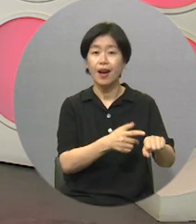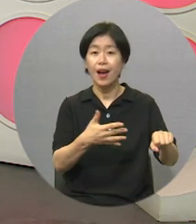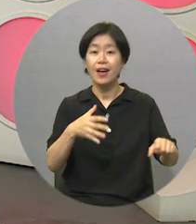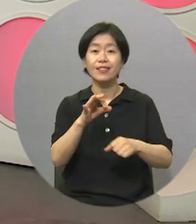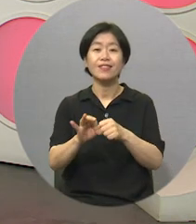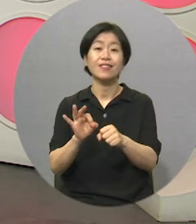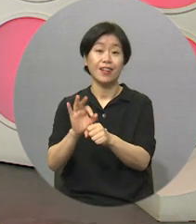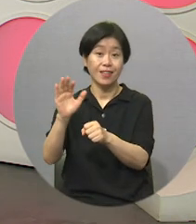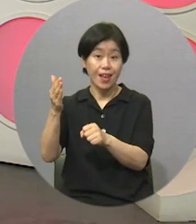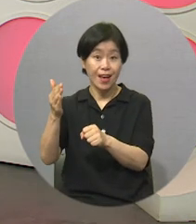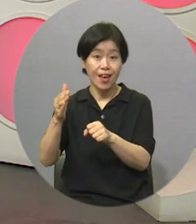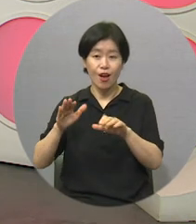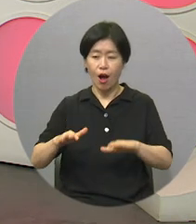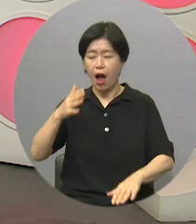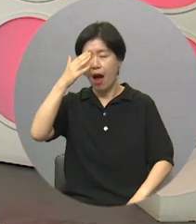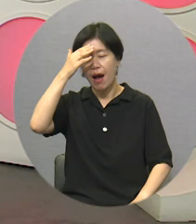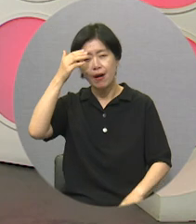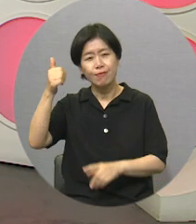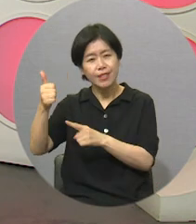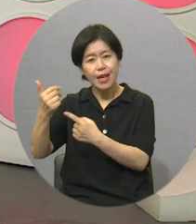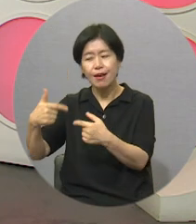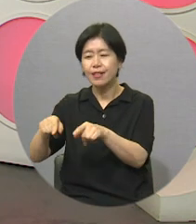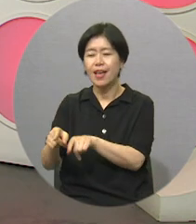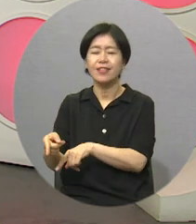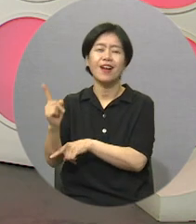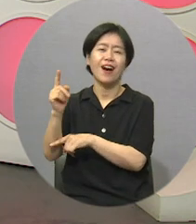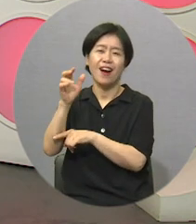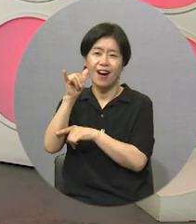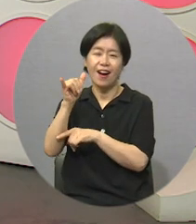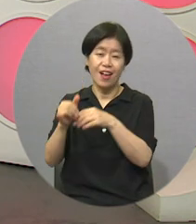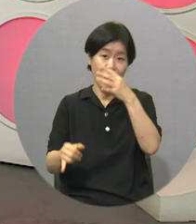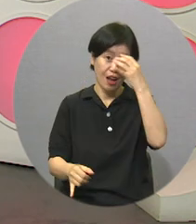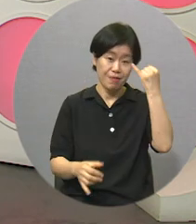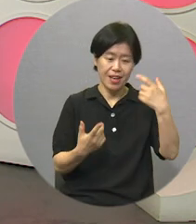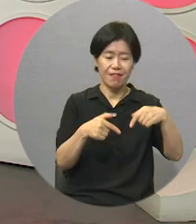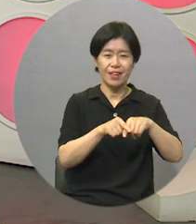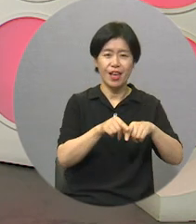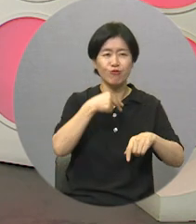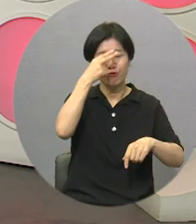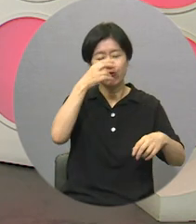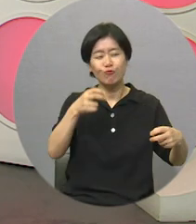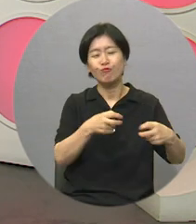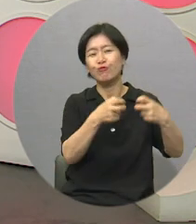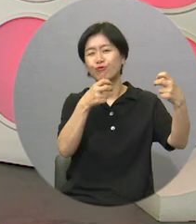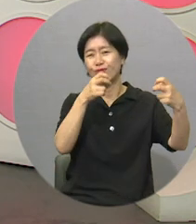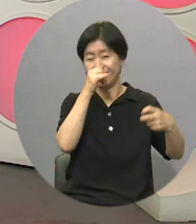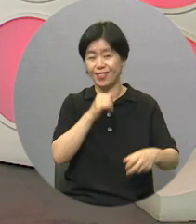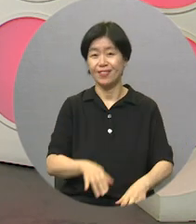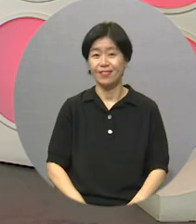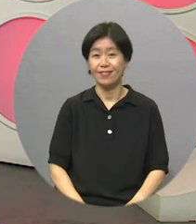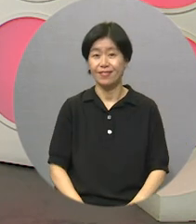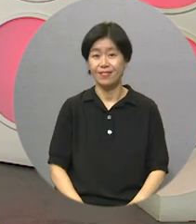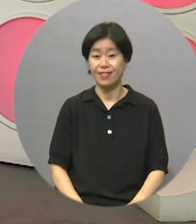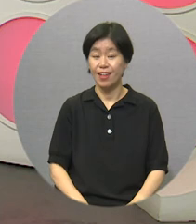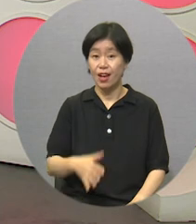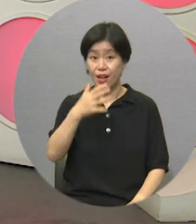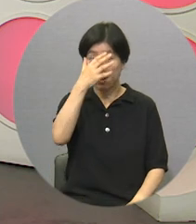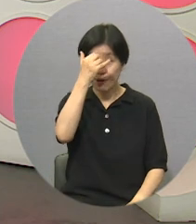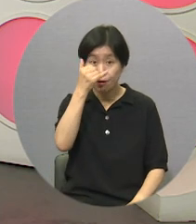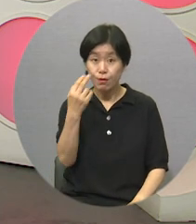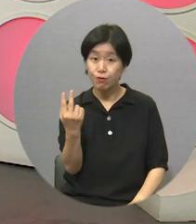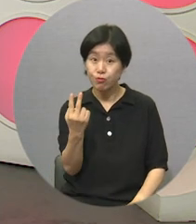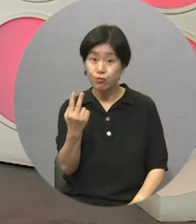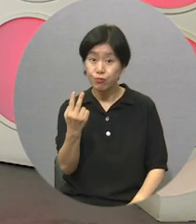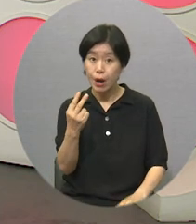할아버지와 낚시를, 그리고 할머니와는 술잔을 기울이기도 했습니다. 두 분은 전기세를 아끼려고